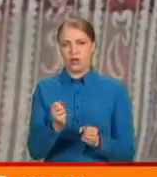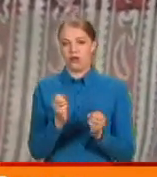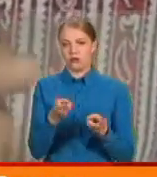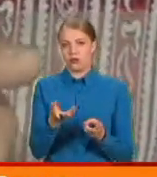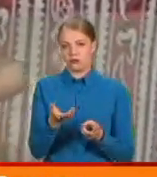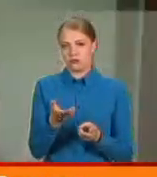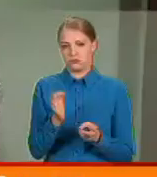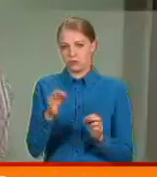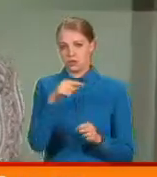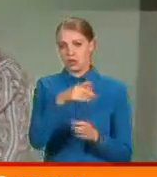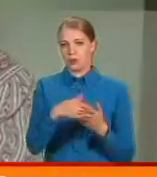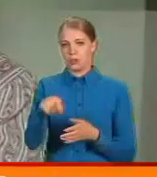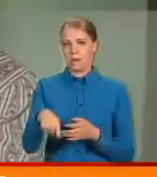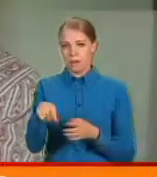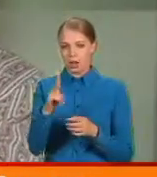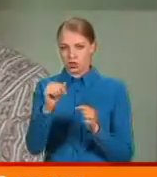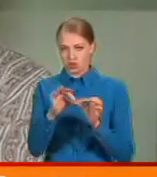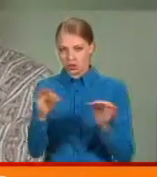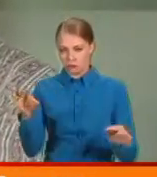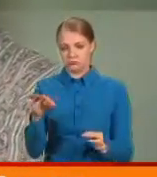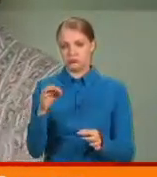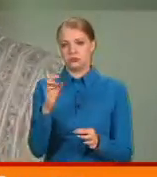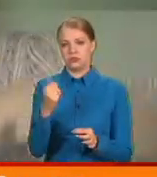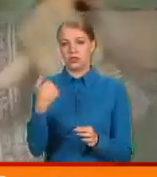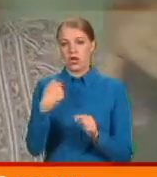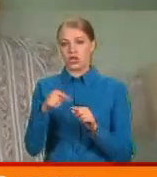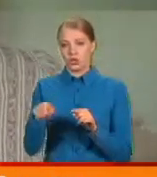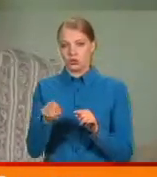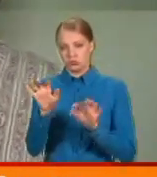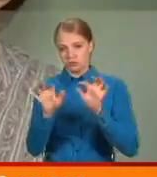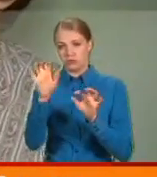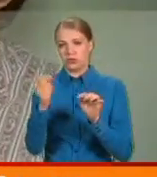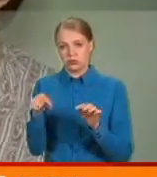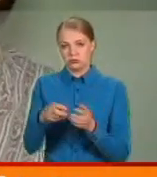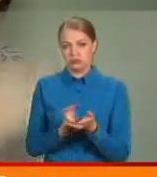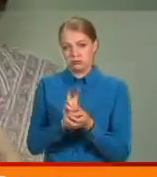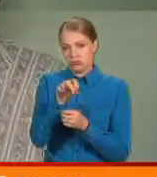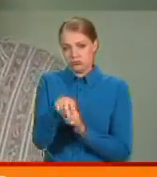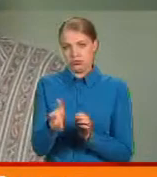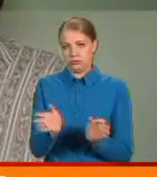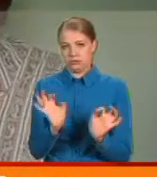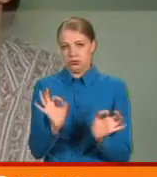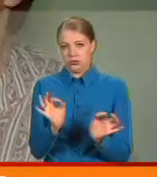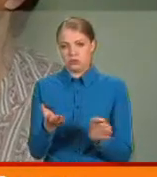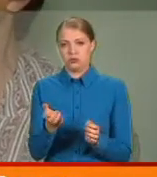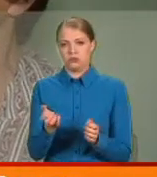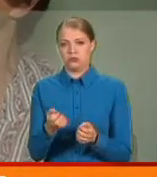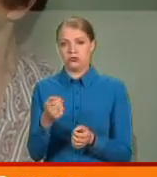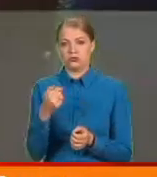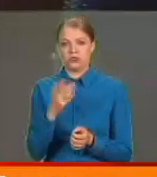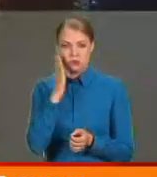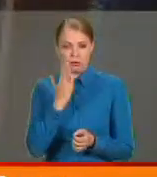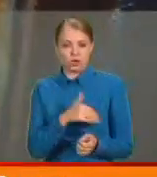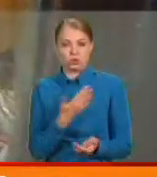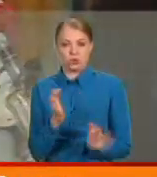там катова паличка стоїть, ось такий ось цього боку. Я на ту паличку так спираюся, та так ліжу на жовті, як спати